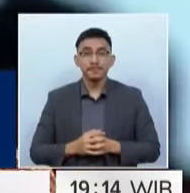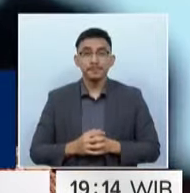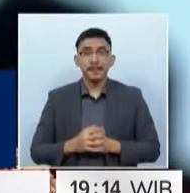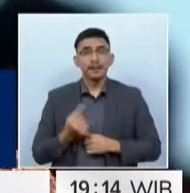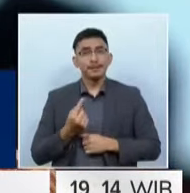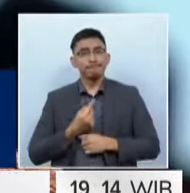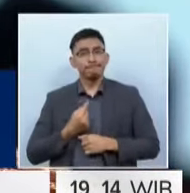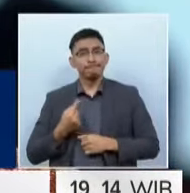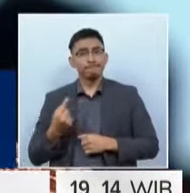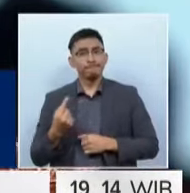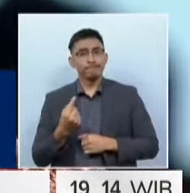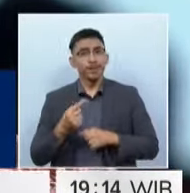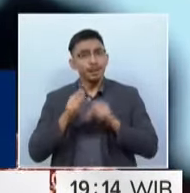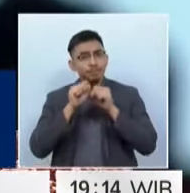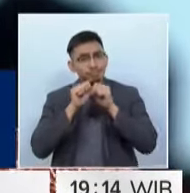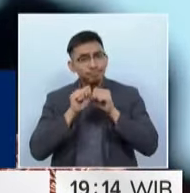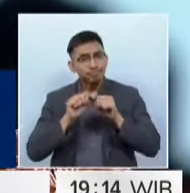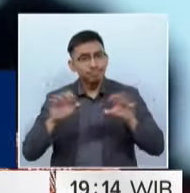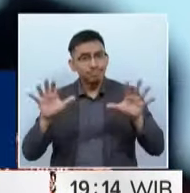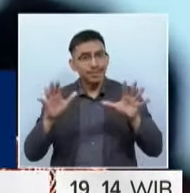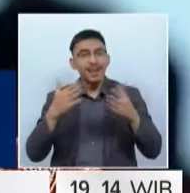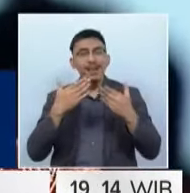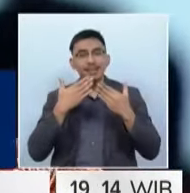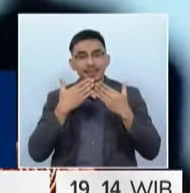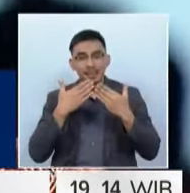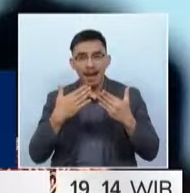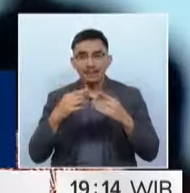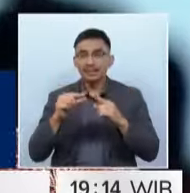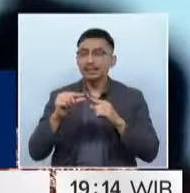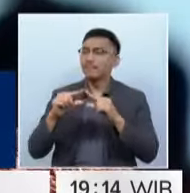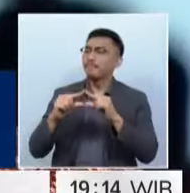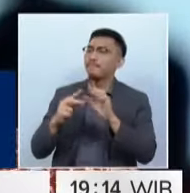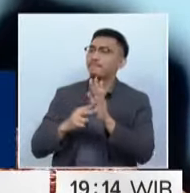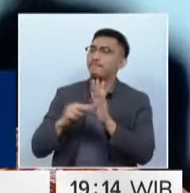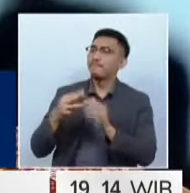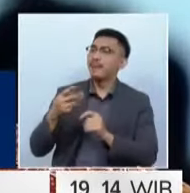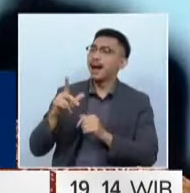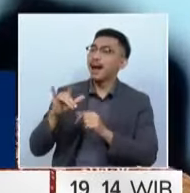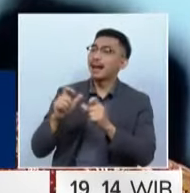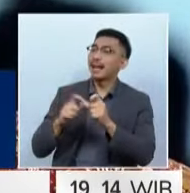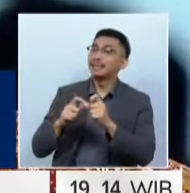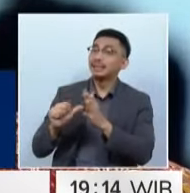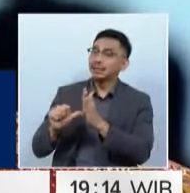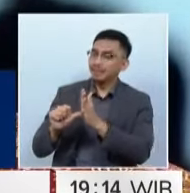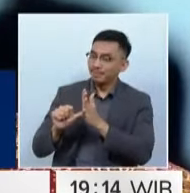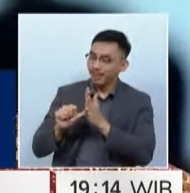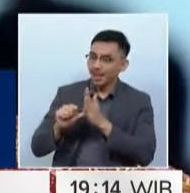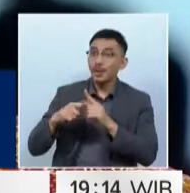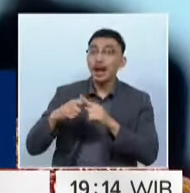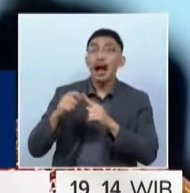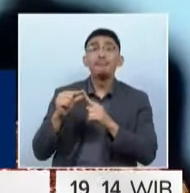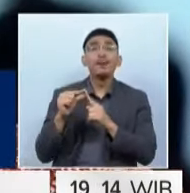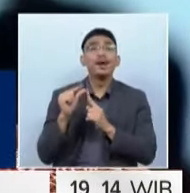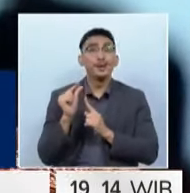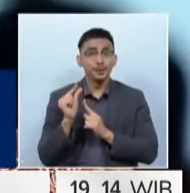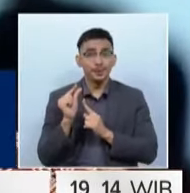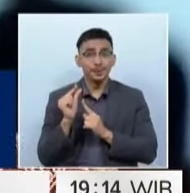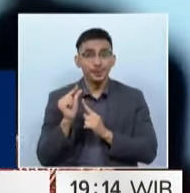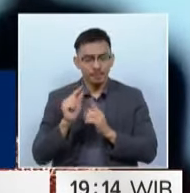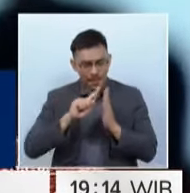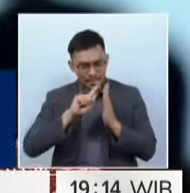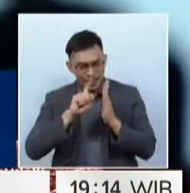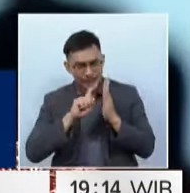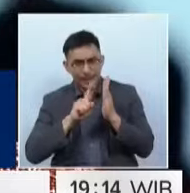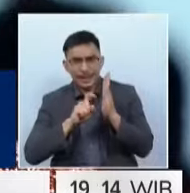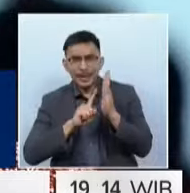kasih kepada para panelis yang telah membantu KPU untuk menyusun pertanyaan yang akan dijadikan